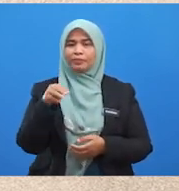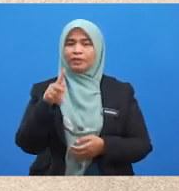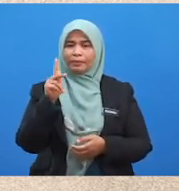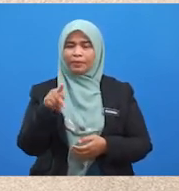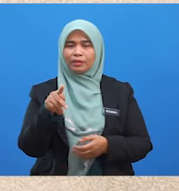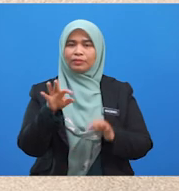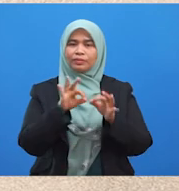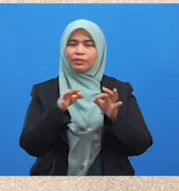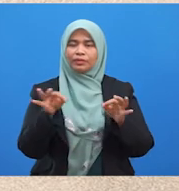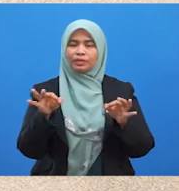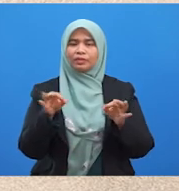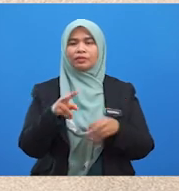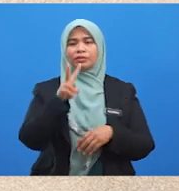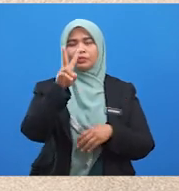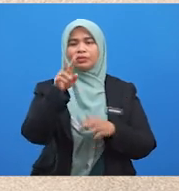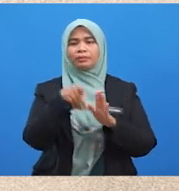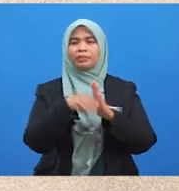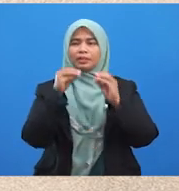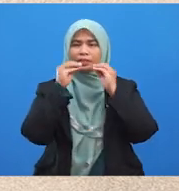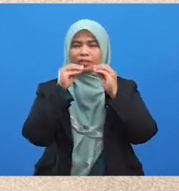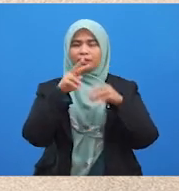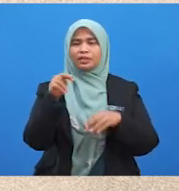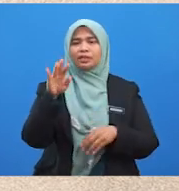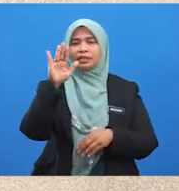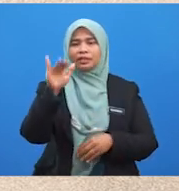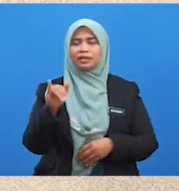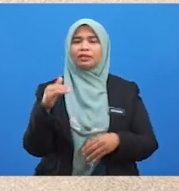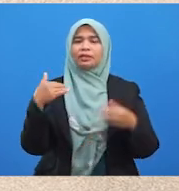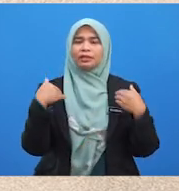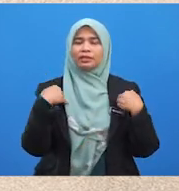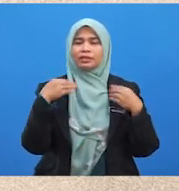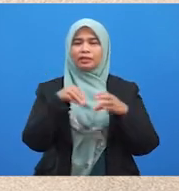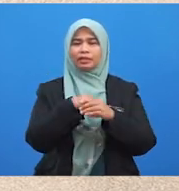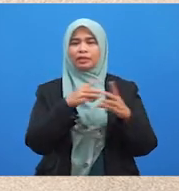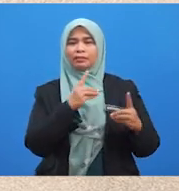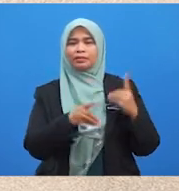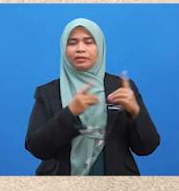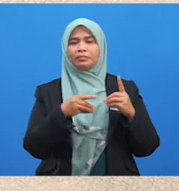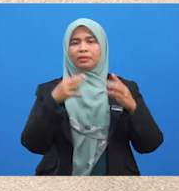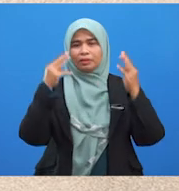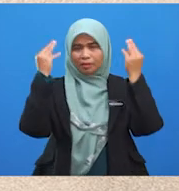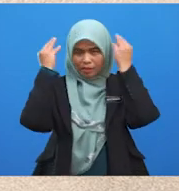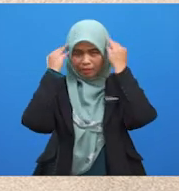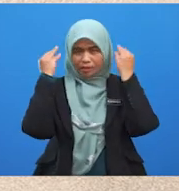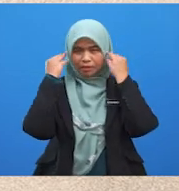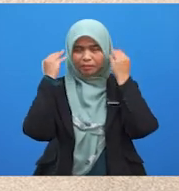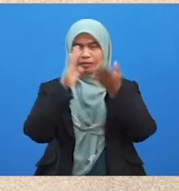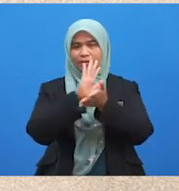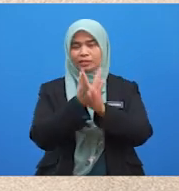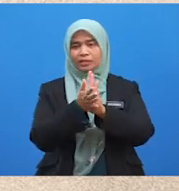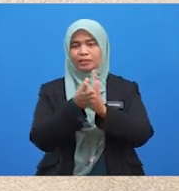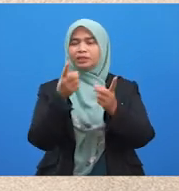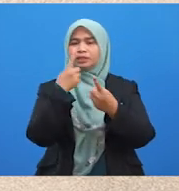Murid-murid perlu menghuraikan 2 pengajaran yang terdapat dalam drama mahkamah.